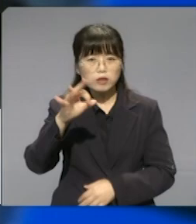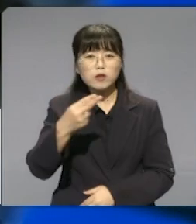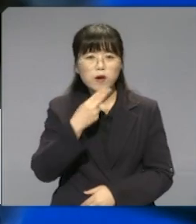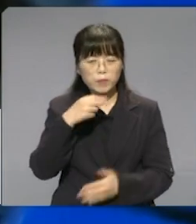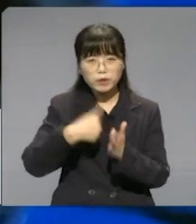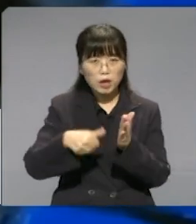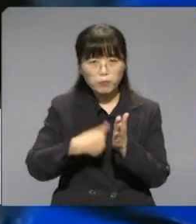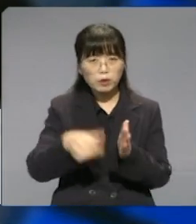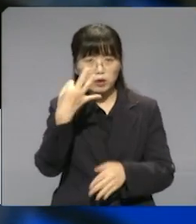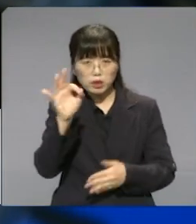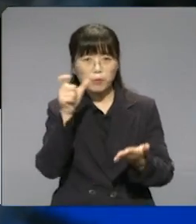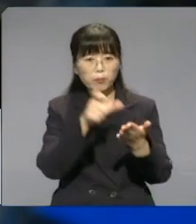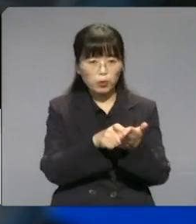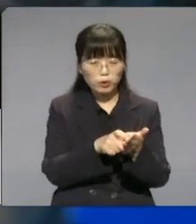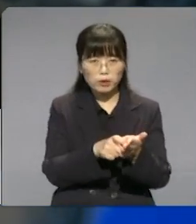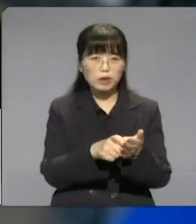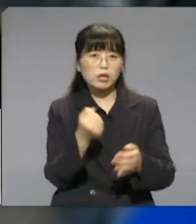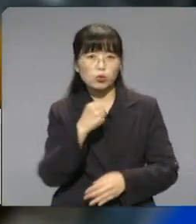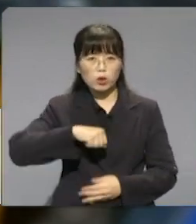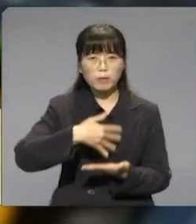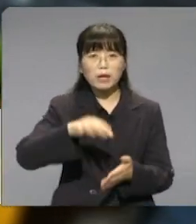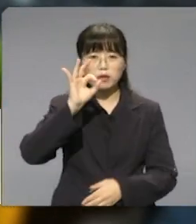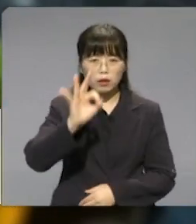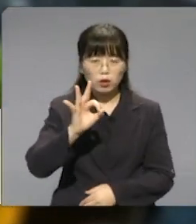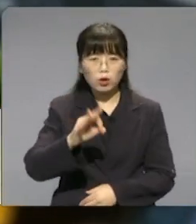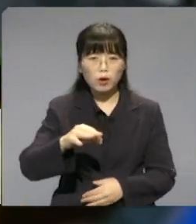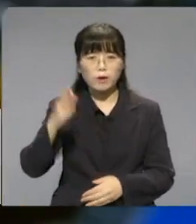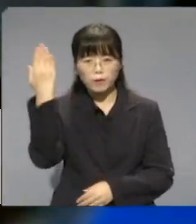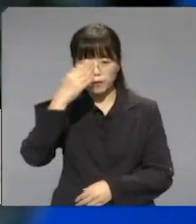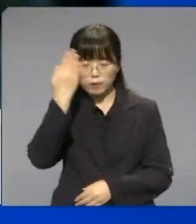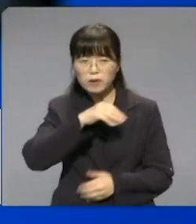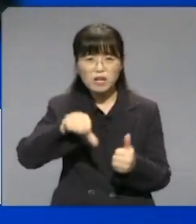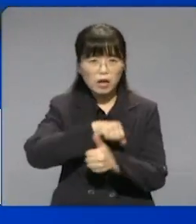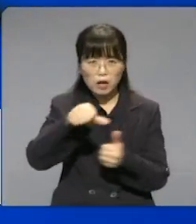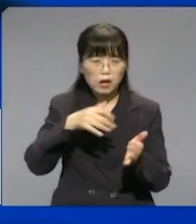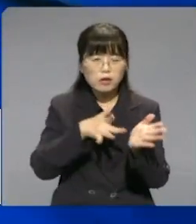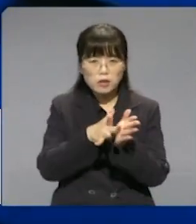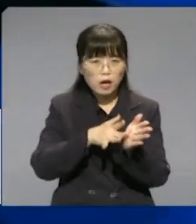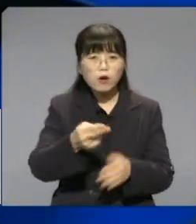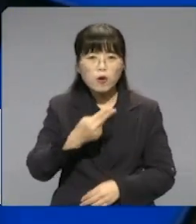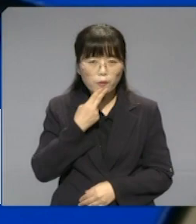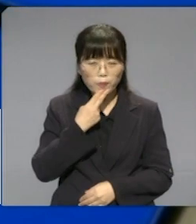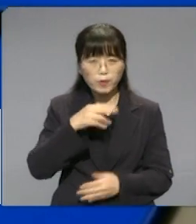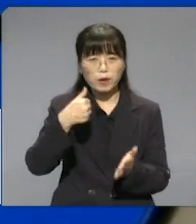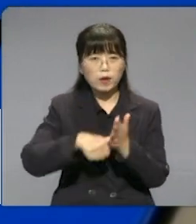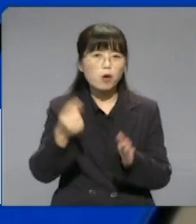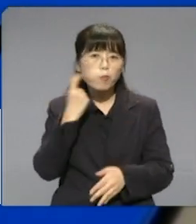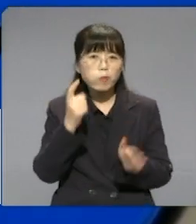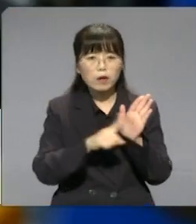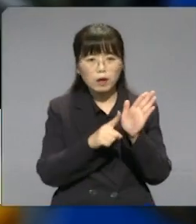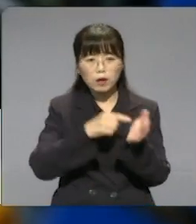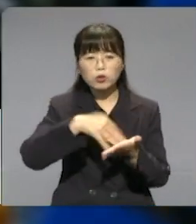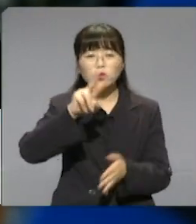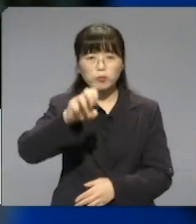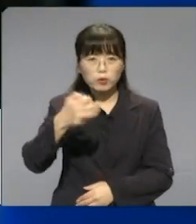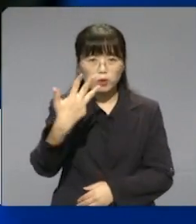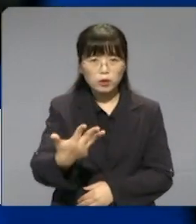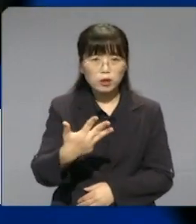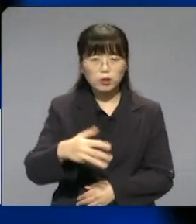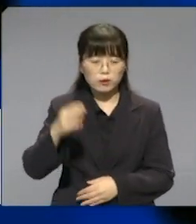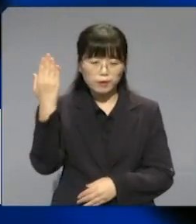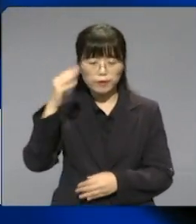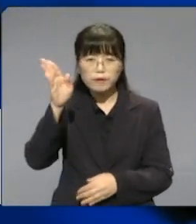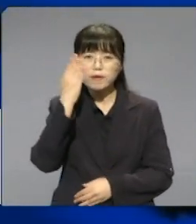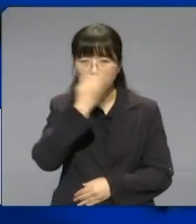제품의 인증 표시 등 표시사항 위반 10건, 유기농 무농약 무항생제 제품 허위 광고 28건,